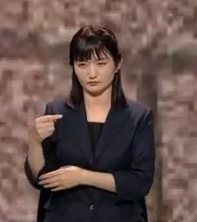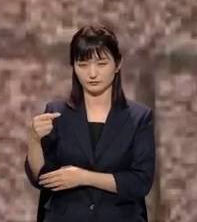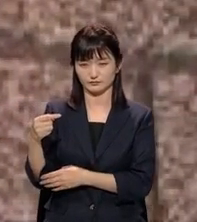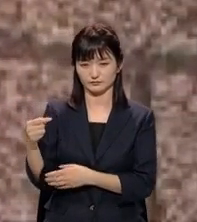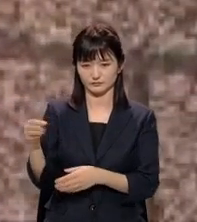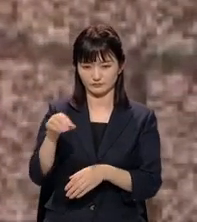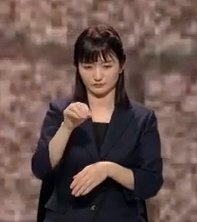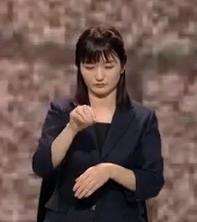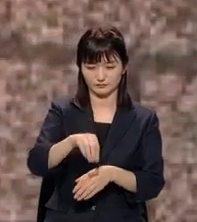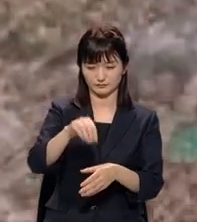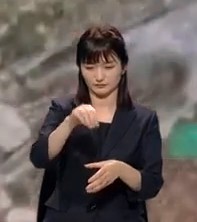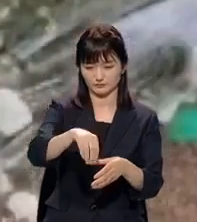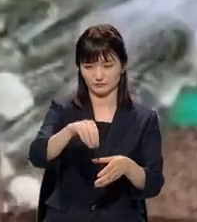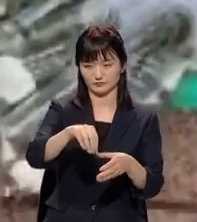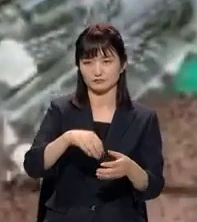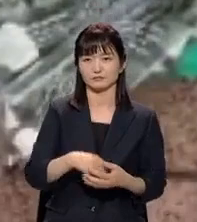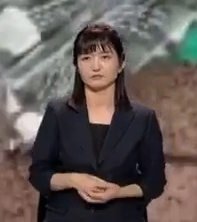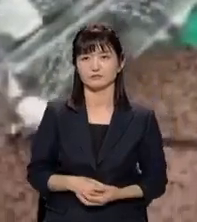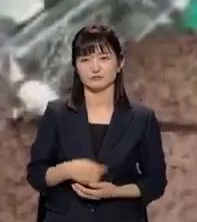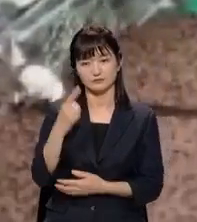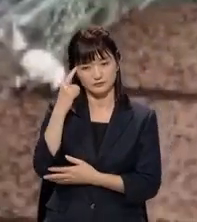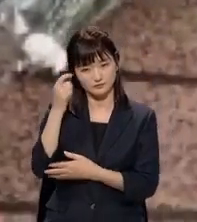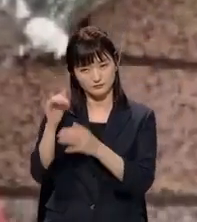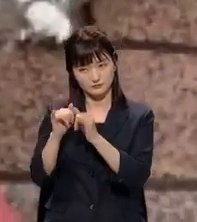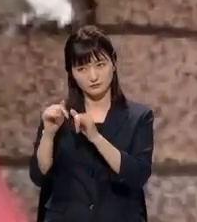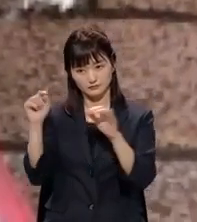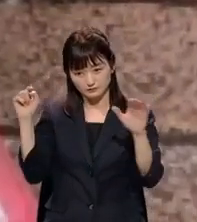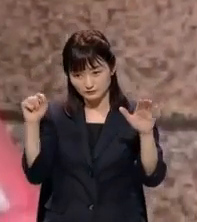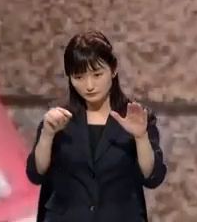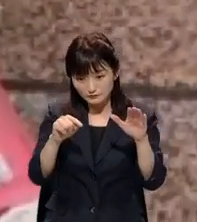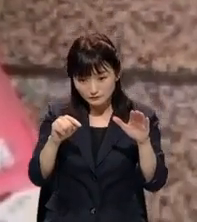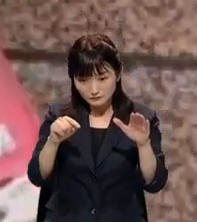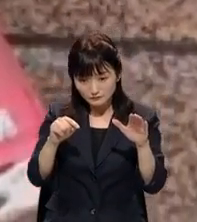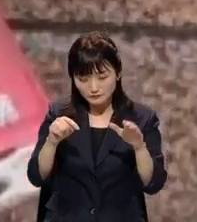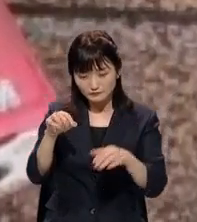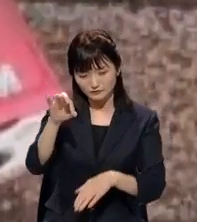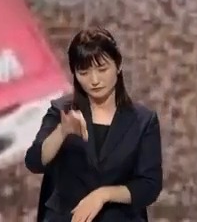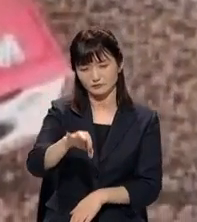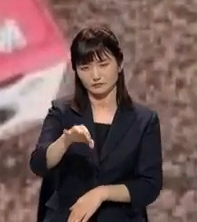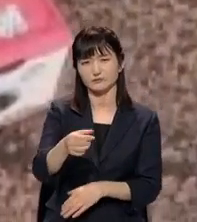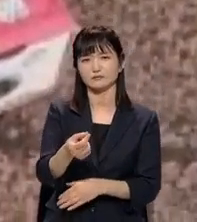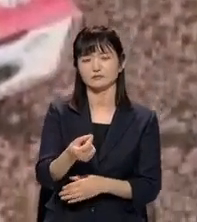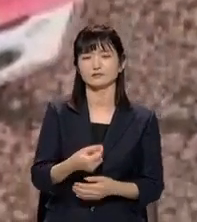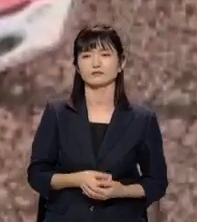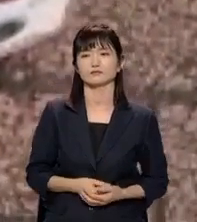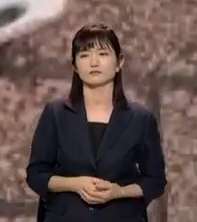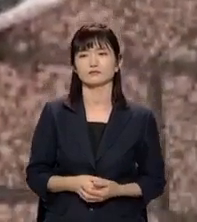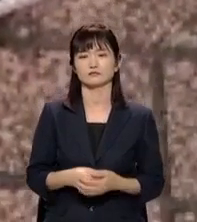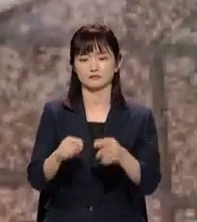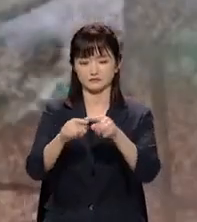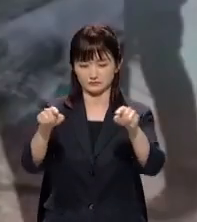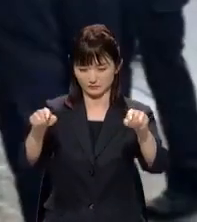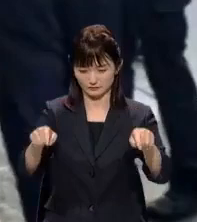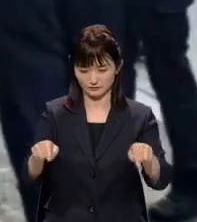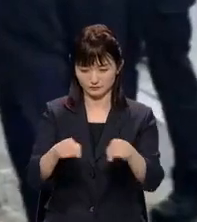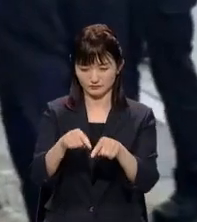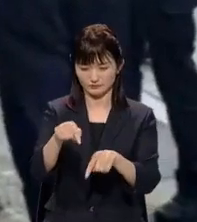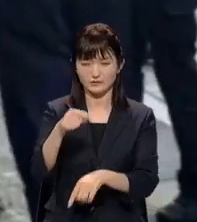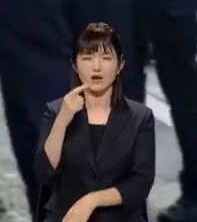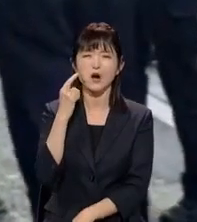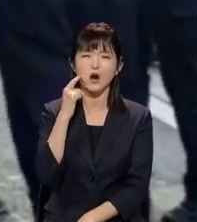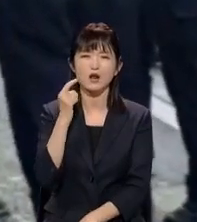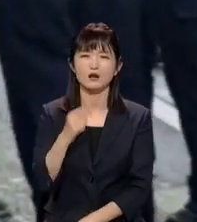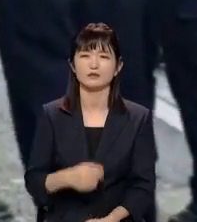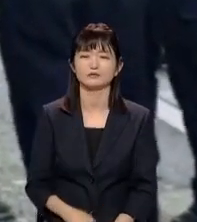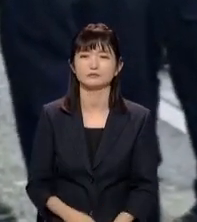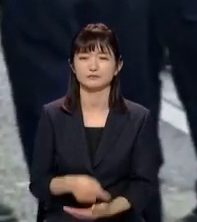있습니다 그러니까 추모객들이 와서이 선금함이 있는 걸 보고 마음을 전한 걸로 보이는데이 모금함 가짜입니다 가짜 모금함이었습니다